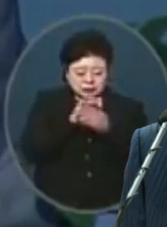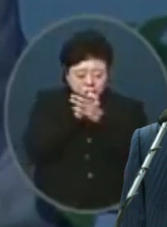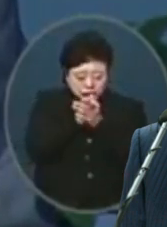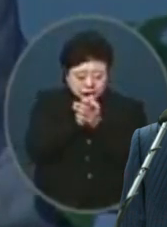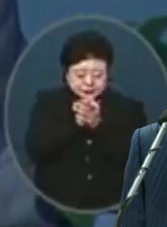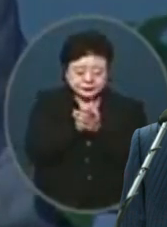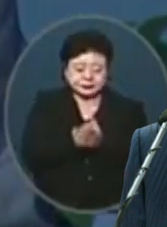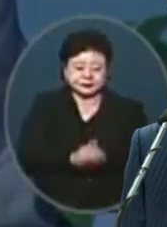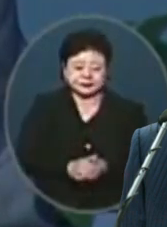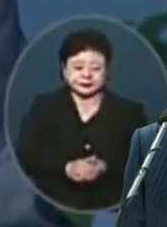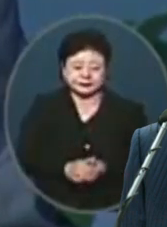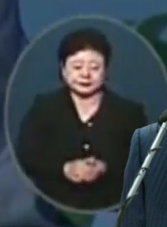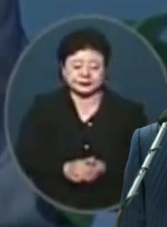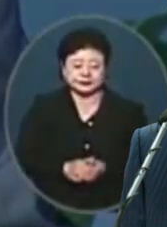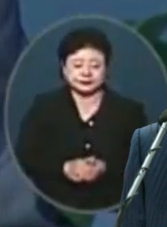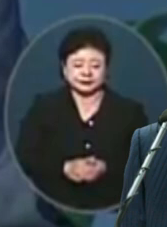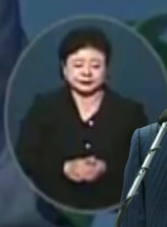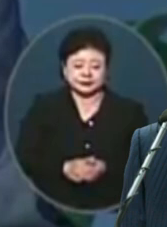얹으시고